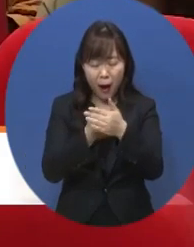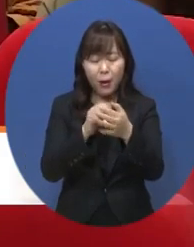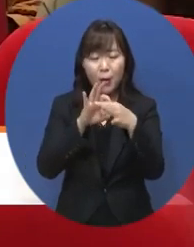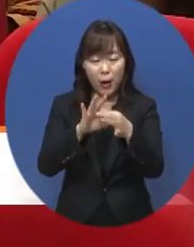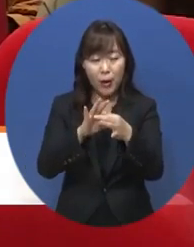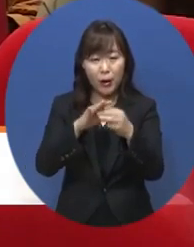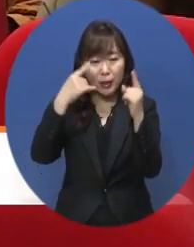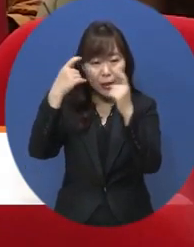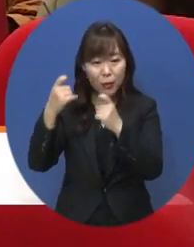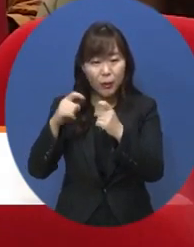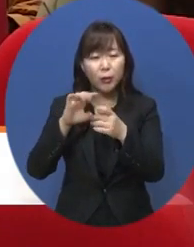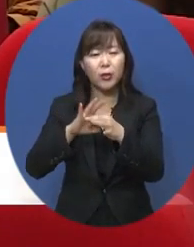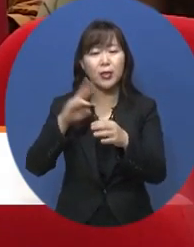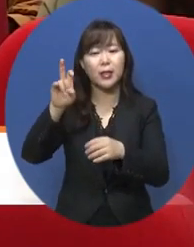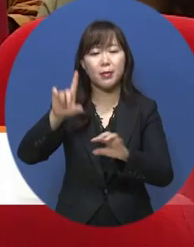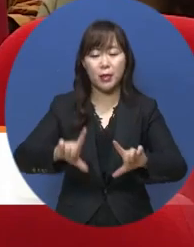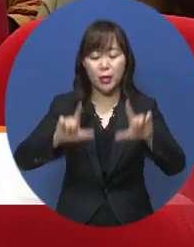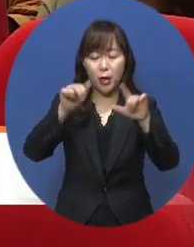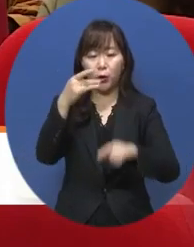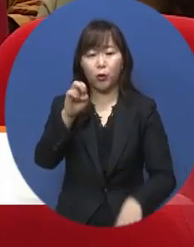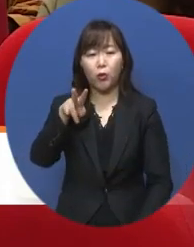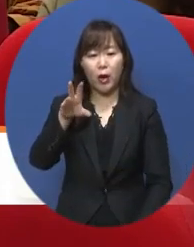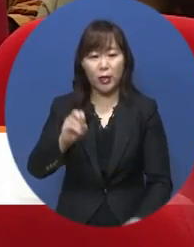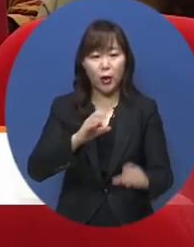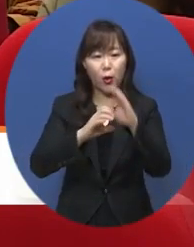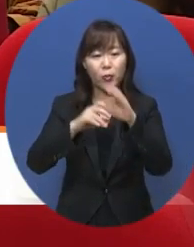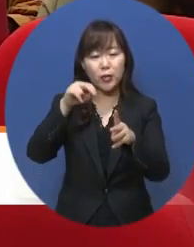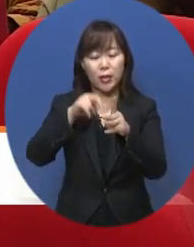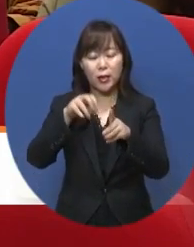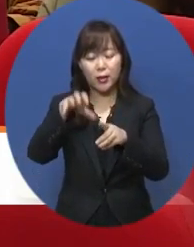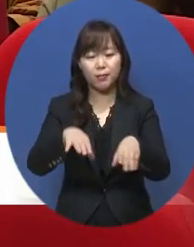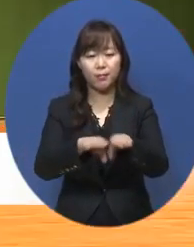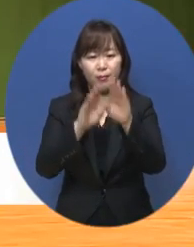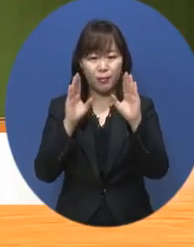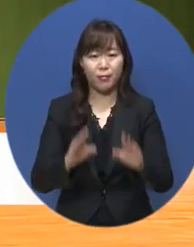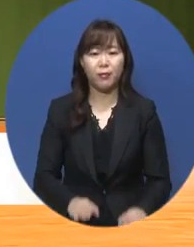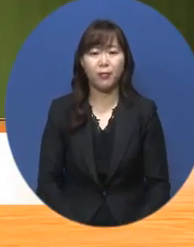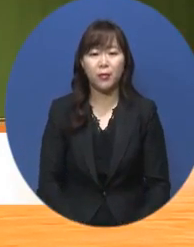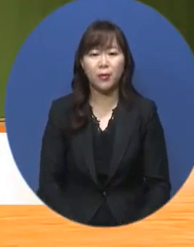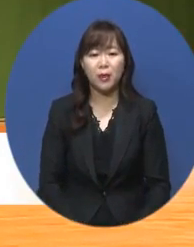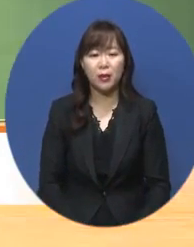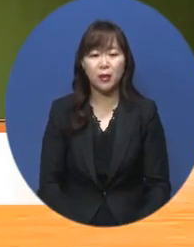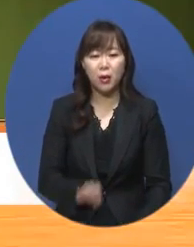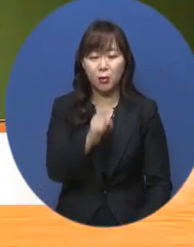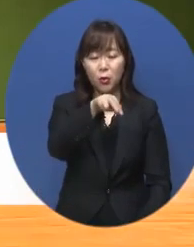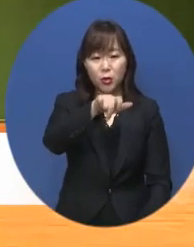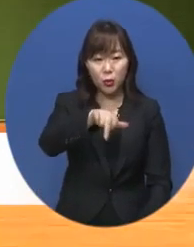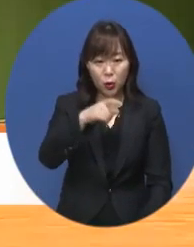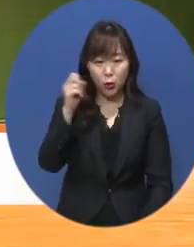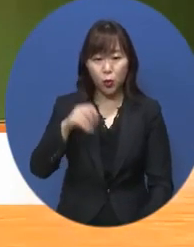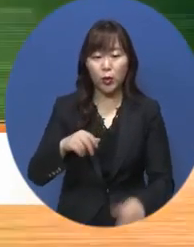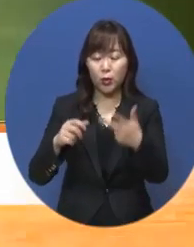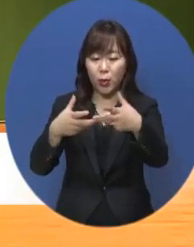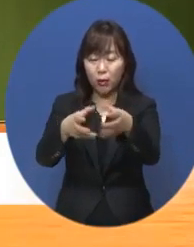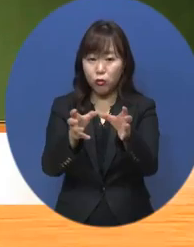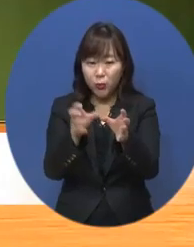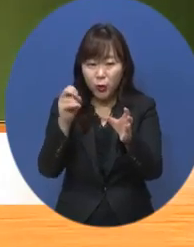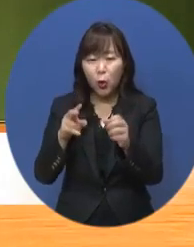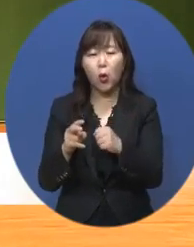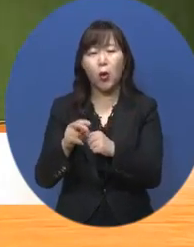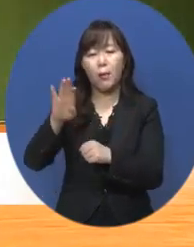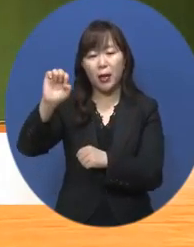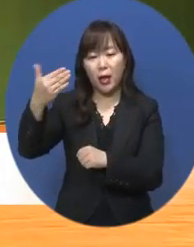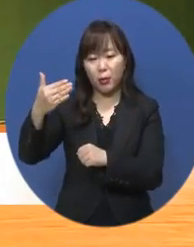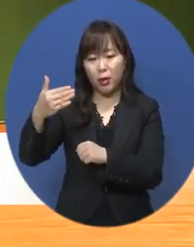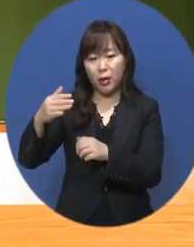21일 광양 커뮤니티 센터에서 가졌습니다 이 자리에서 포스코와 7개 그룹사 49개